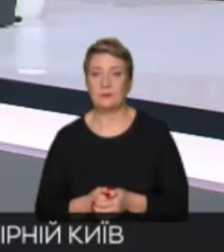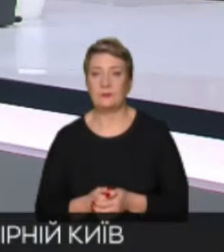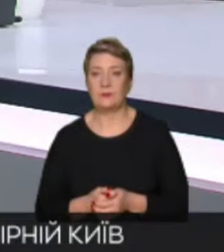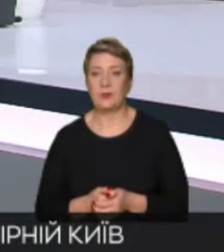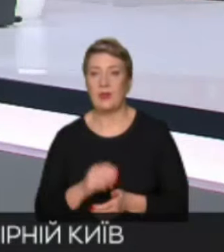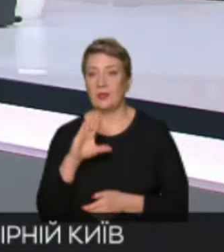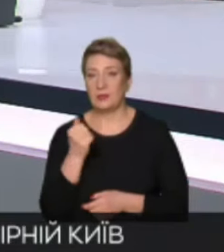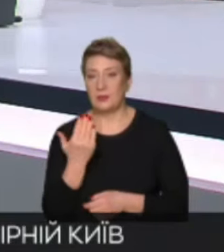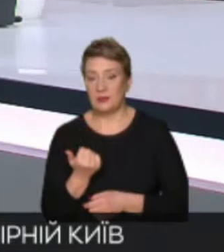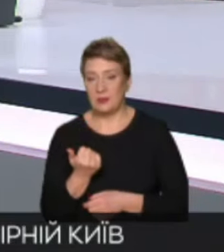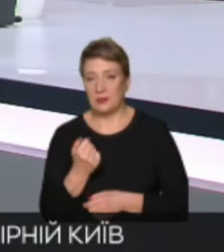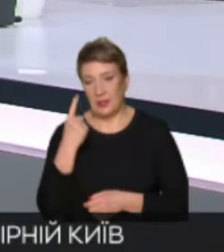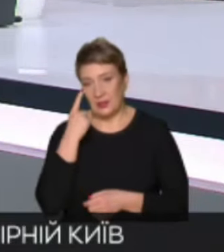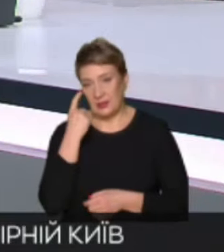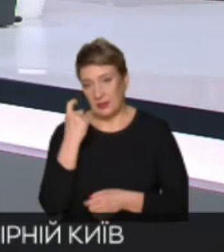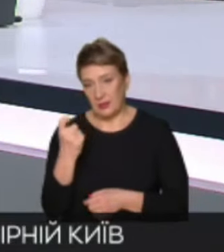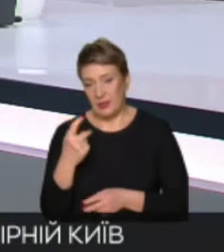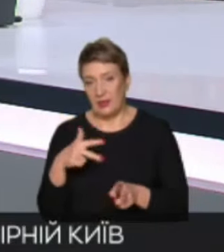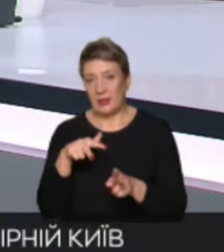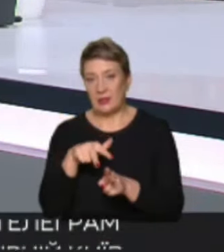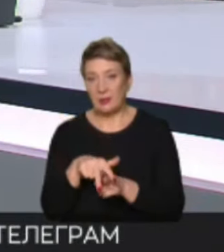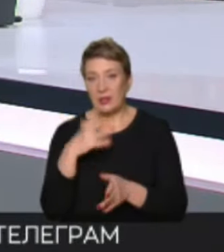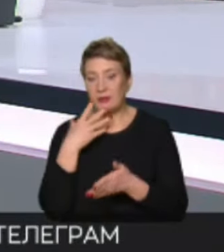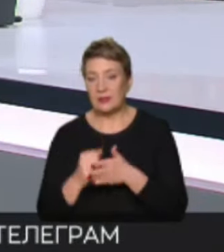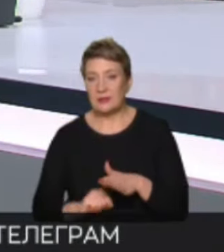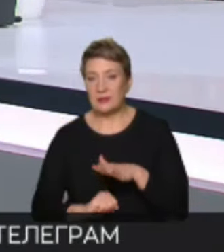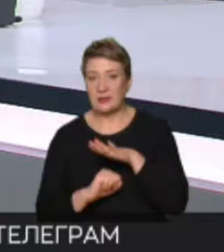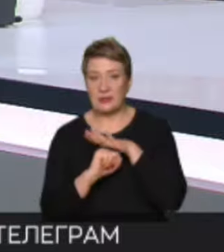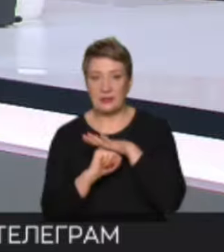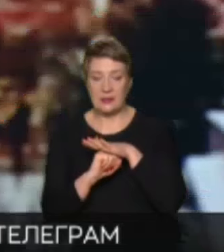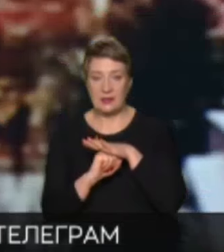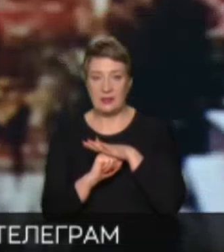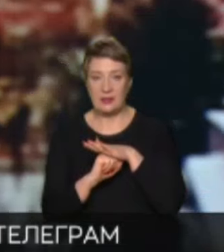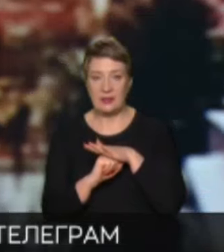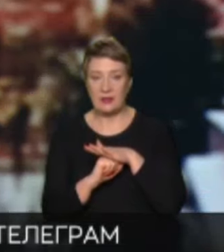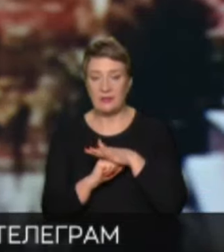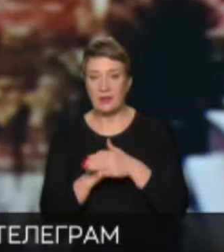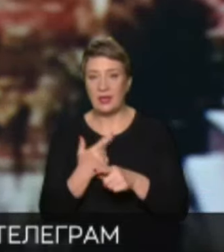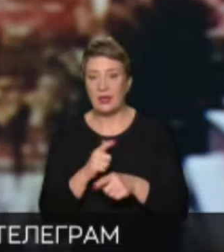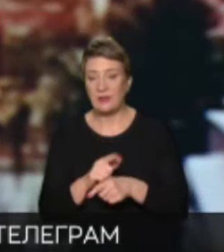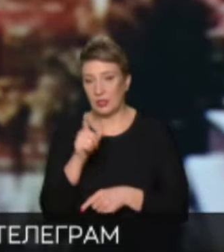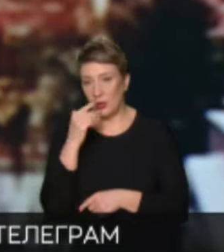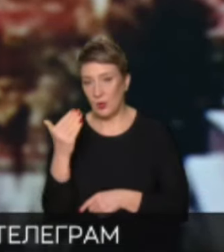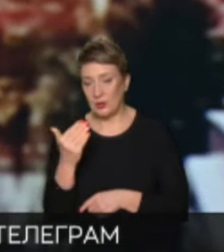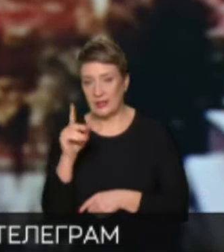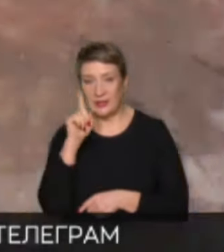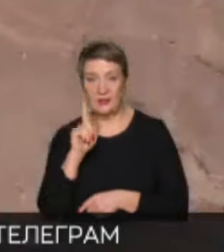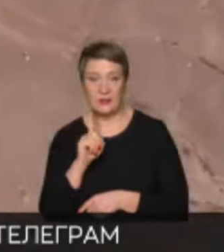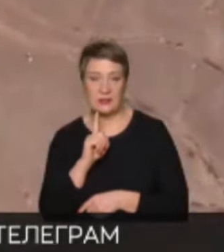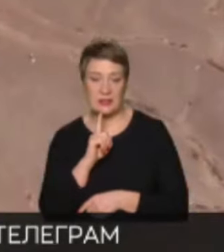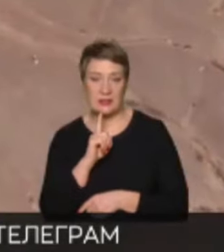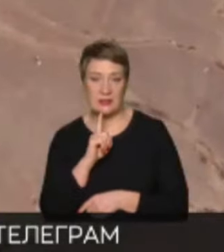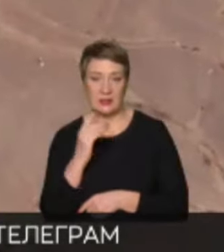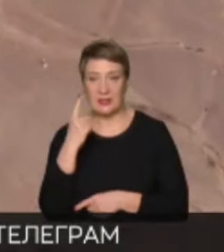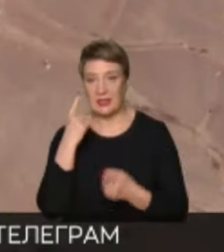Сполучені Штати Америки заявили про напад на свої бази на північному сході Йорданії поблизу сирійського кордону. Про це повідомляє Bloomberg. За